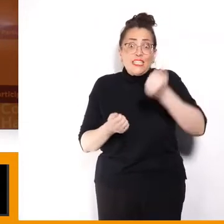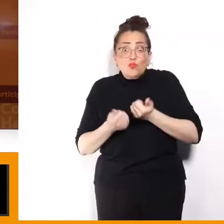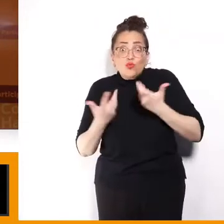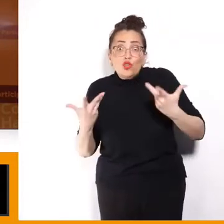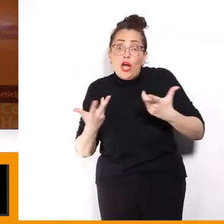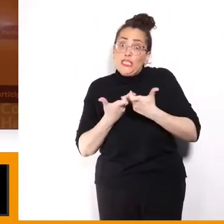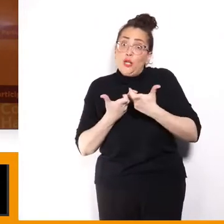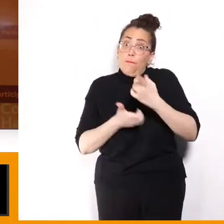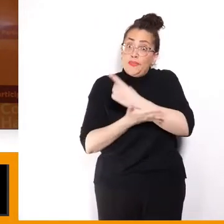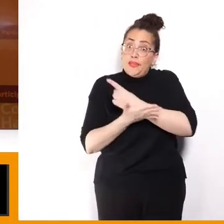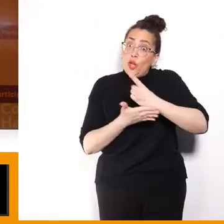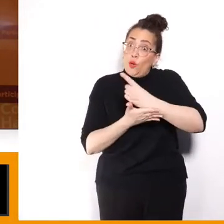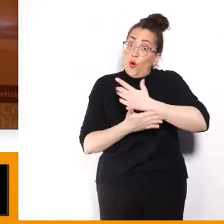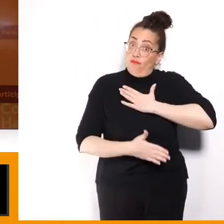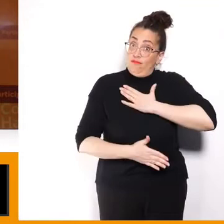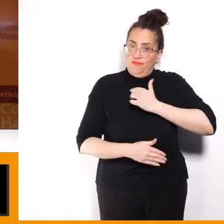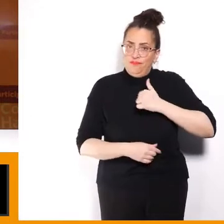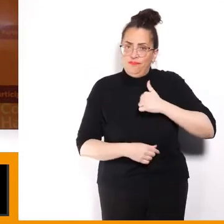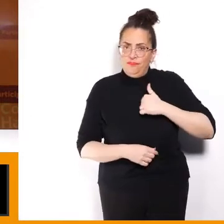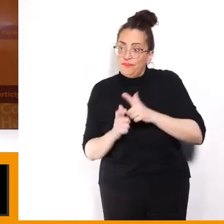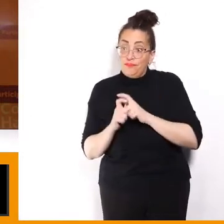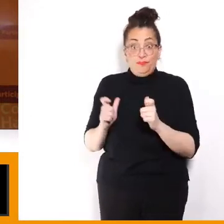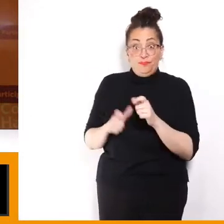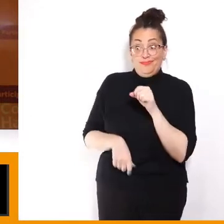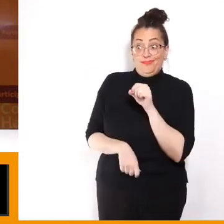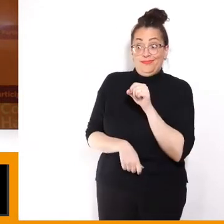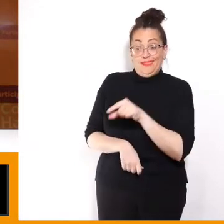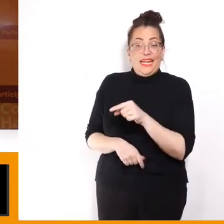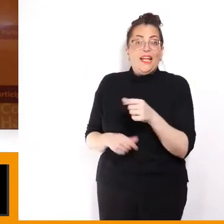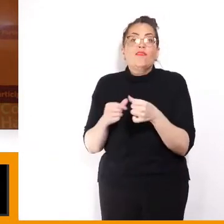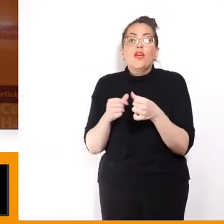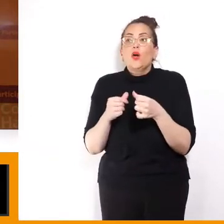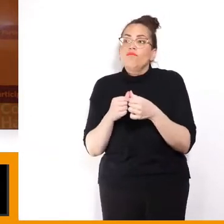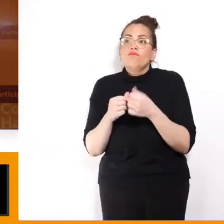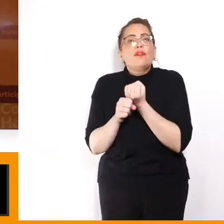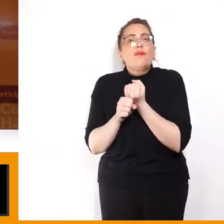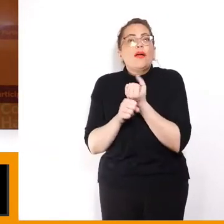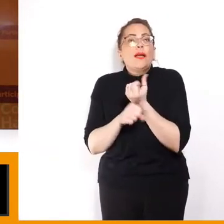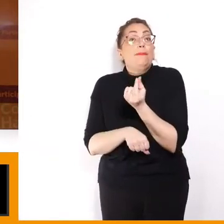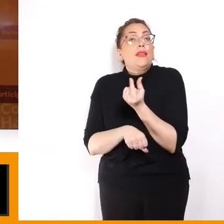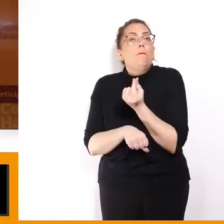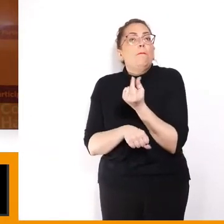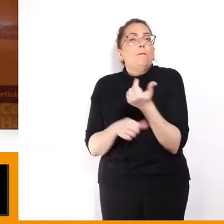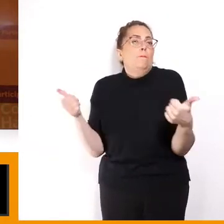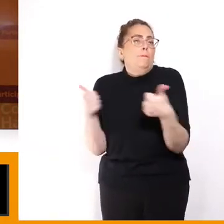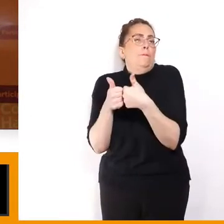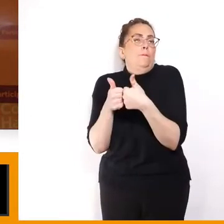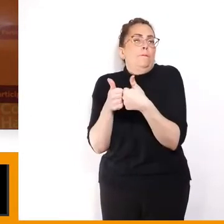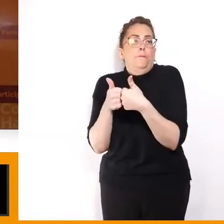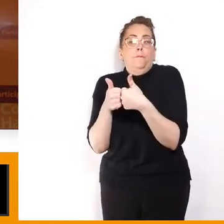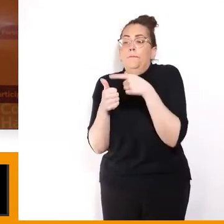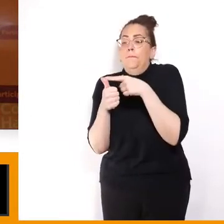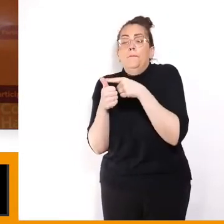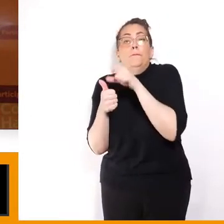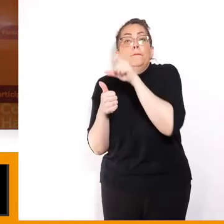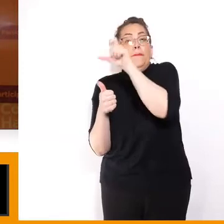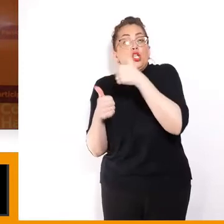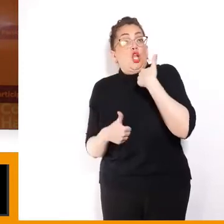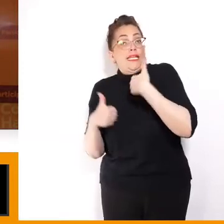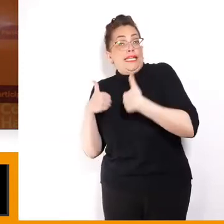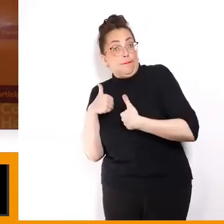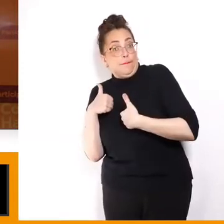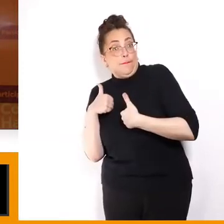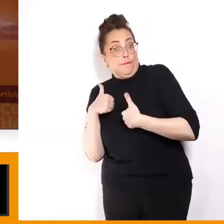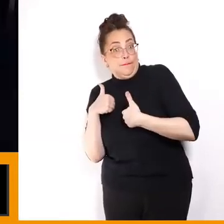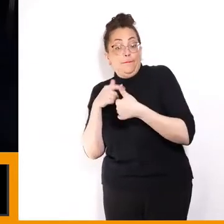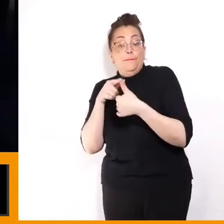département, j'ai une entreprise qui a mis en place, je dirais, des binômes, hein, des postes de travail entre une personne handicapée et une qui ne l'était pas, et